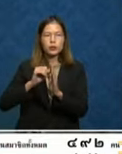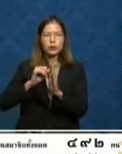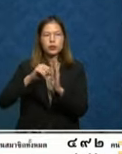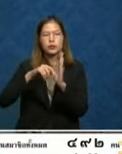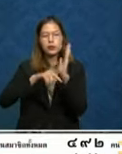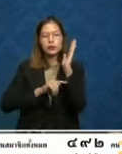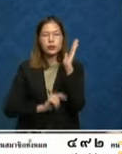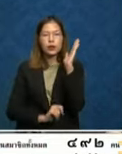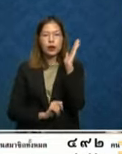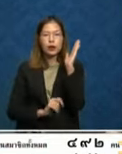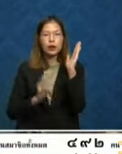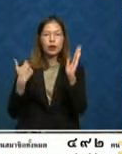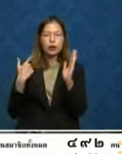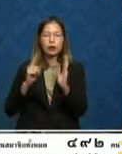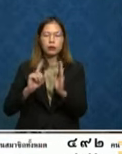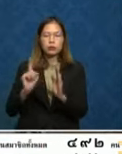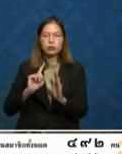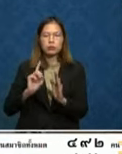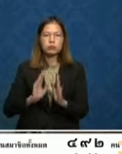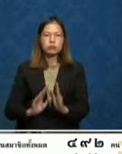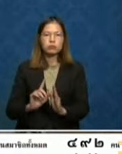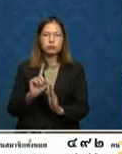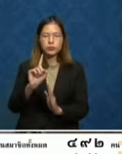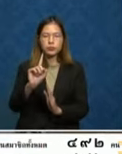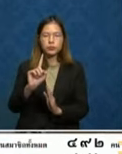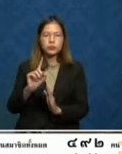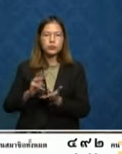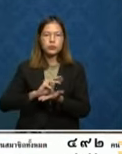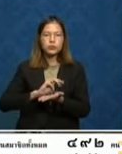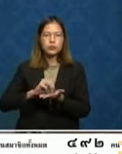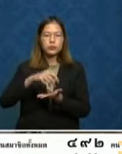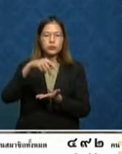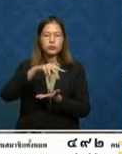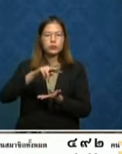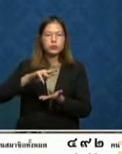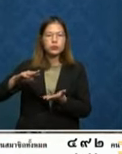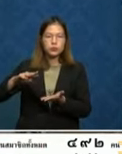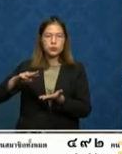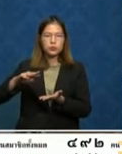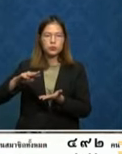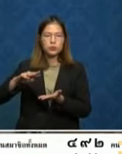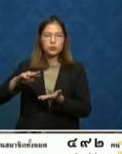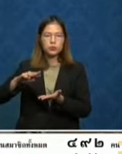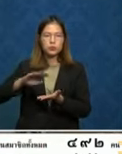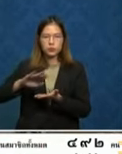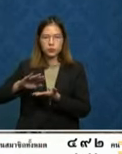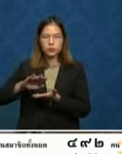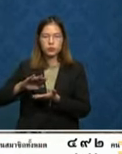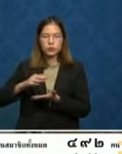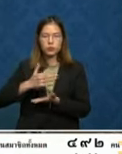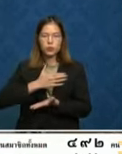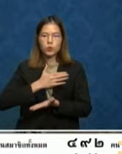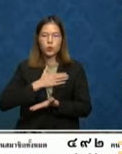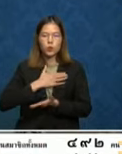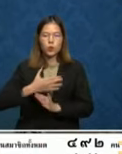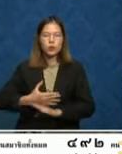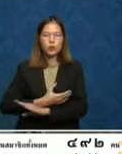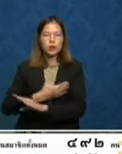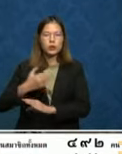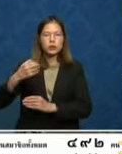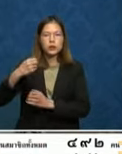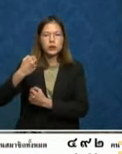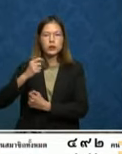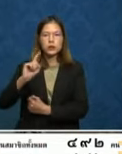กรรมาธิการร่างพระราชบัญญัติมหาวิทยาลัยอุบลราชธานีพ.ศในสัส่วนของพรรคประชาธิปัตย์ได้